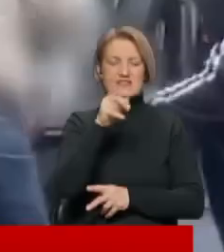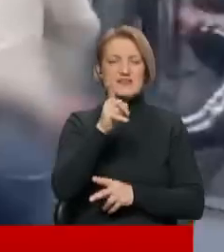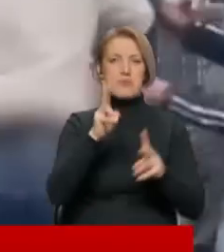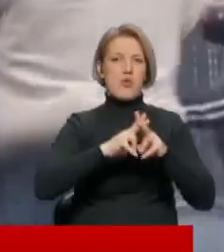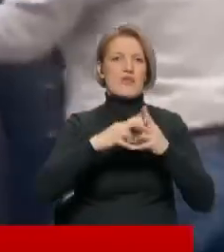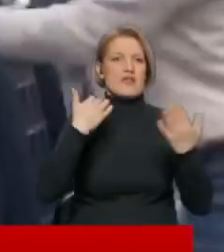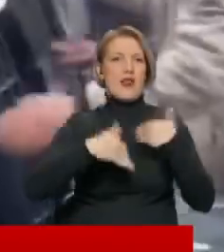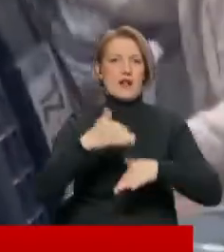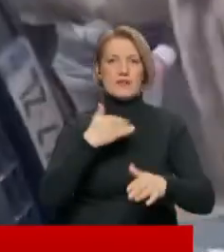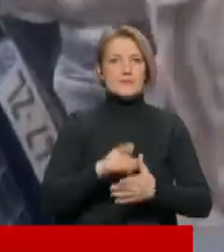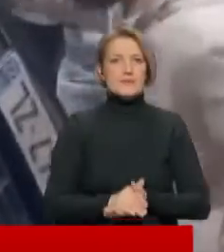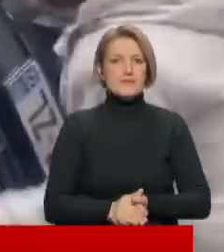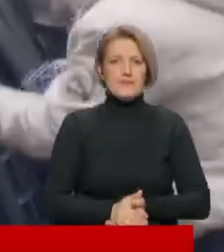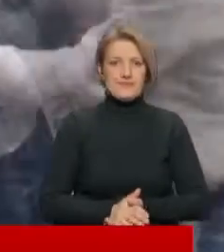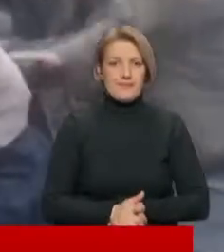yaralandı